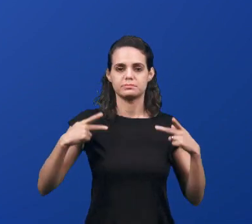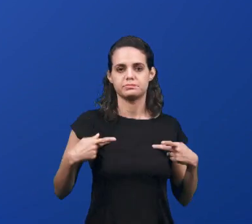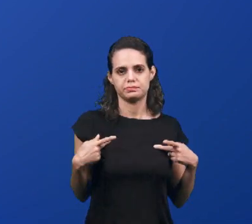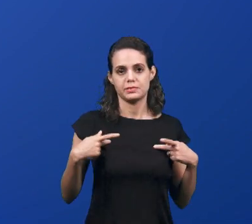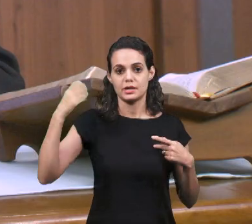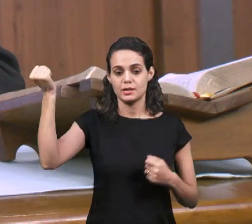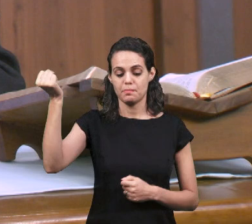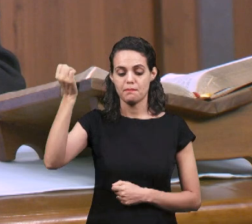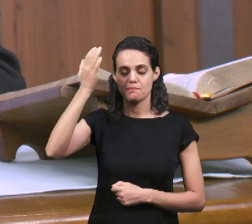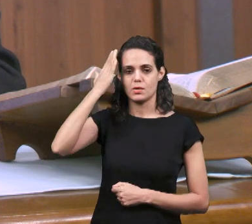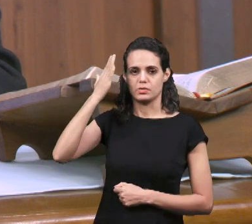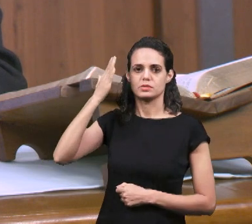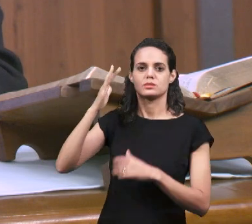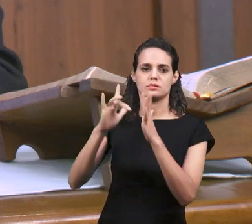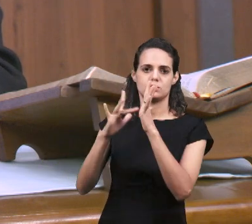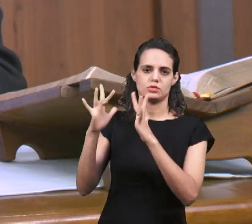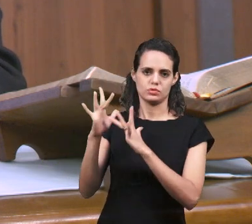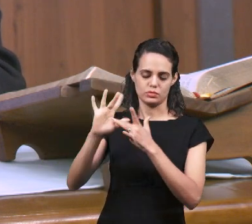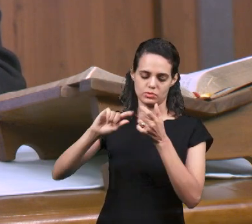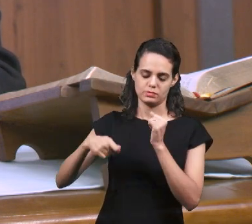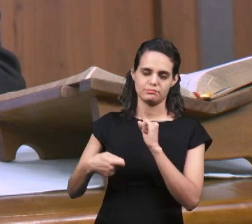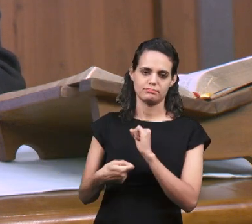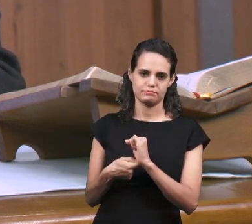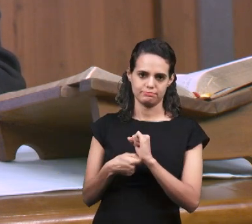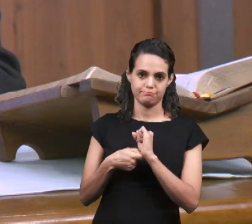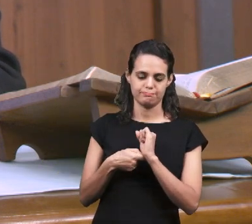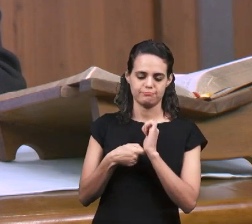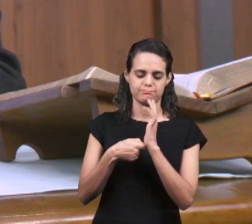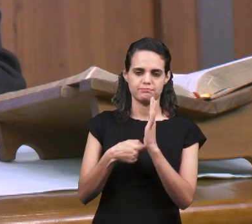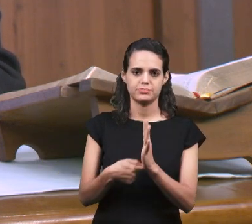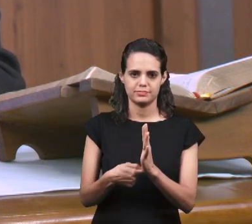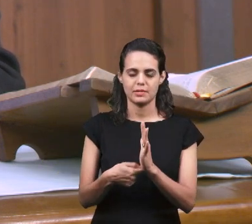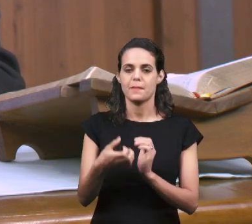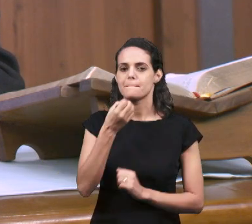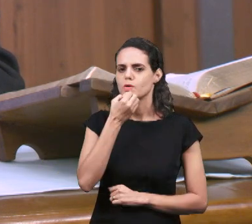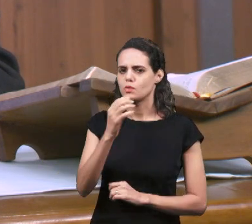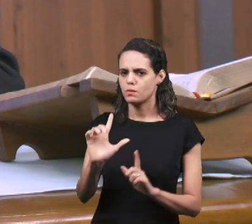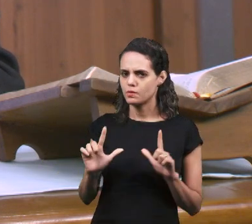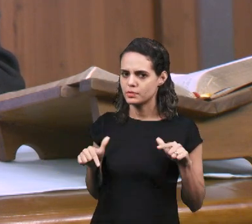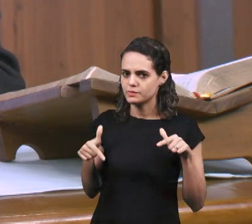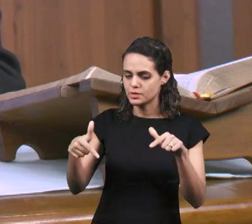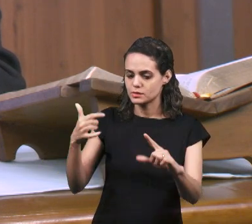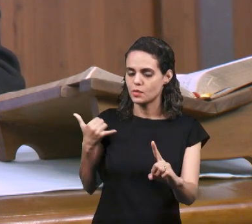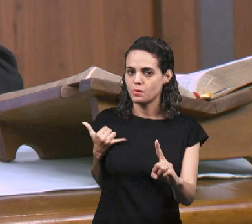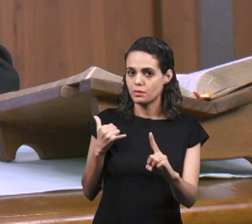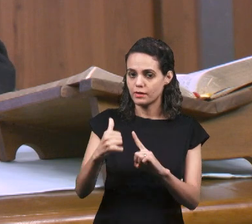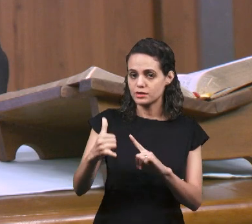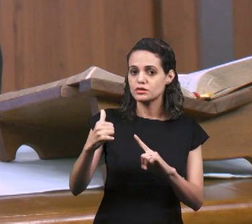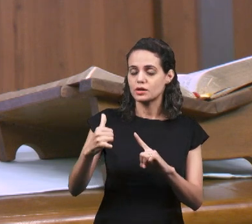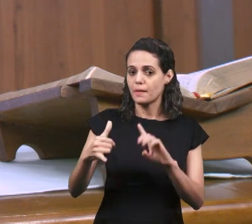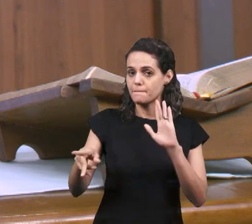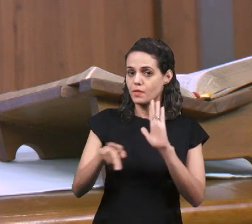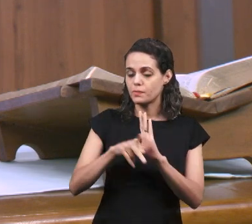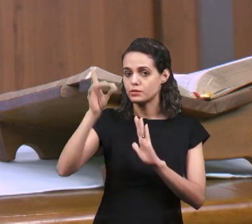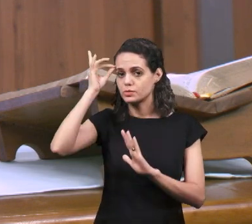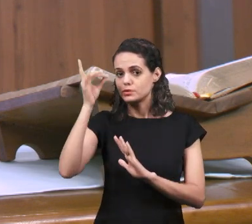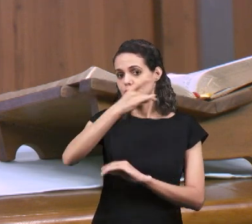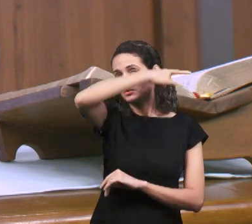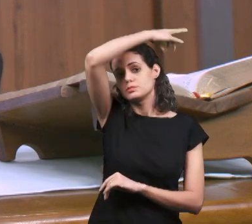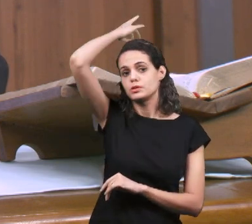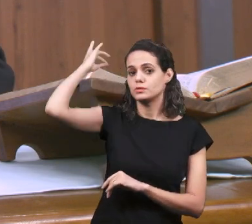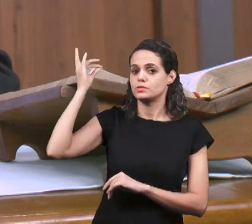Très bien placé par une manifestation prophétique du Saint-Esprit qui est celui qui révèle le Seigneur